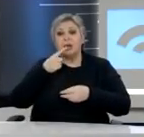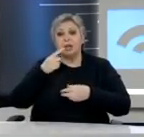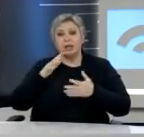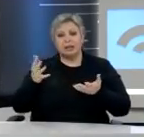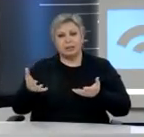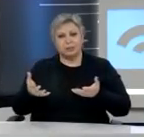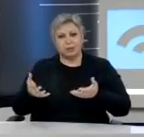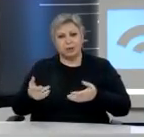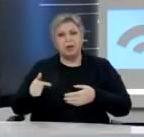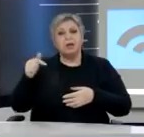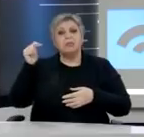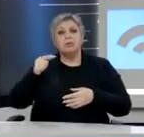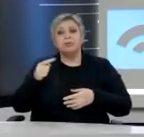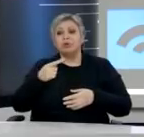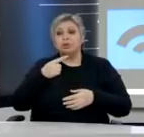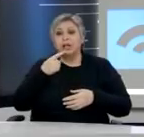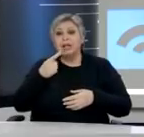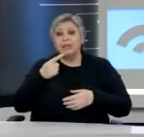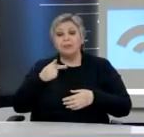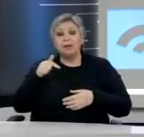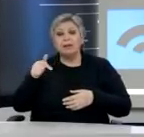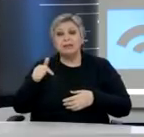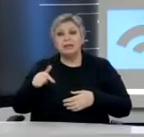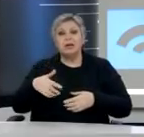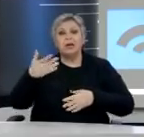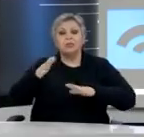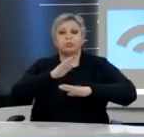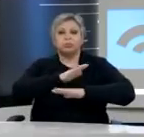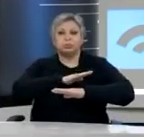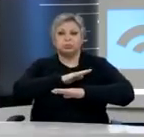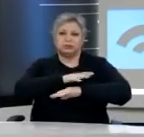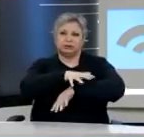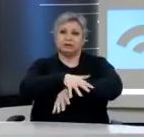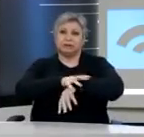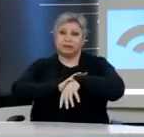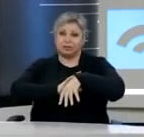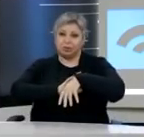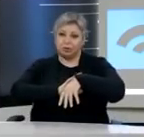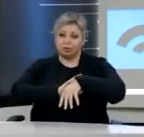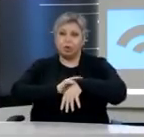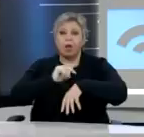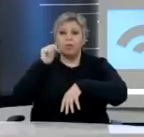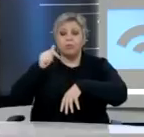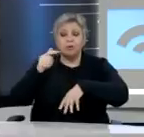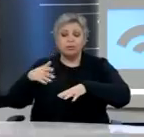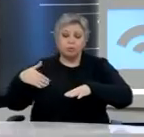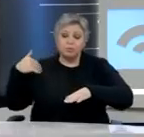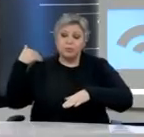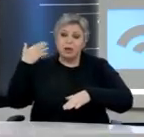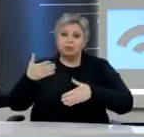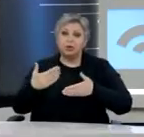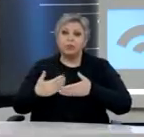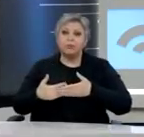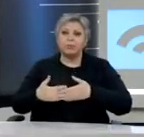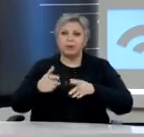αυτό ατόπιμα να εξισώνει ένα στέλεχος των ενόπλων δυνάμεων με υψηλό δημοκρατικό πατριωτικό φρόνημα